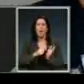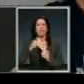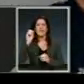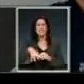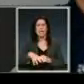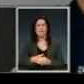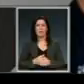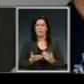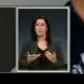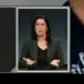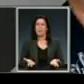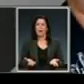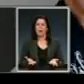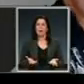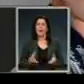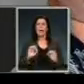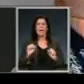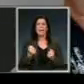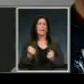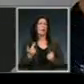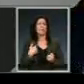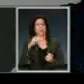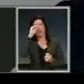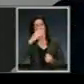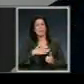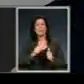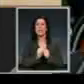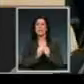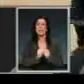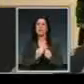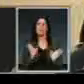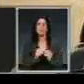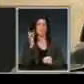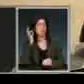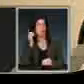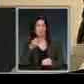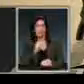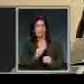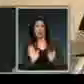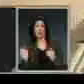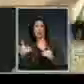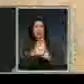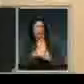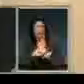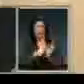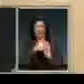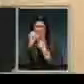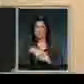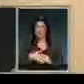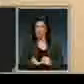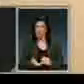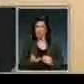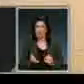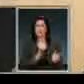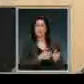היום לדייט, לא צריך להיכנס עם החברה שלו למסעדה דרך החדרי זבל. יציאה לחופשה זה כמעט לא בא בחשבון.